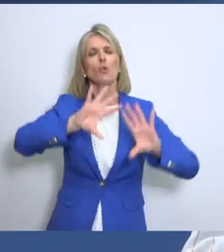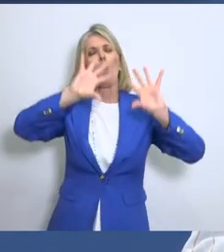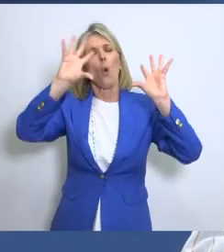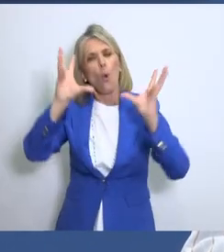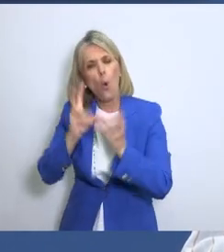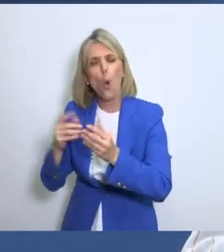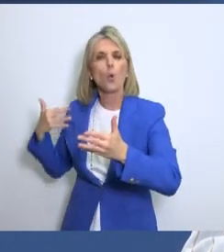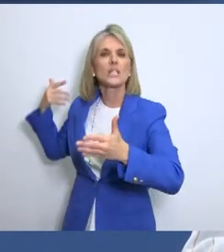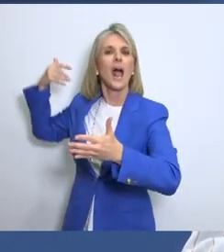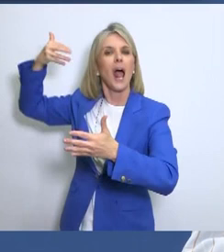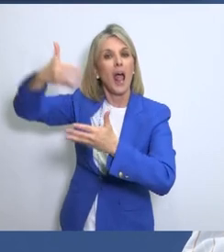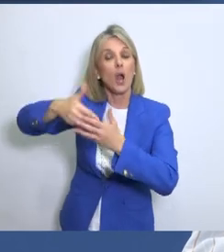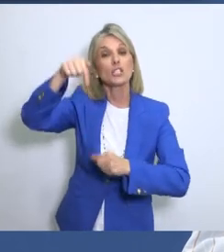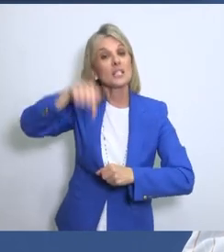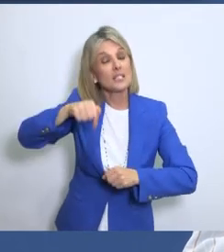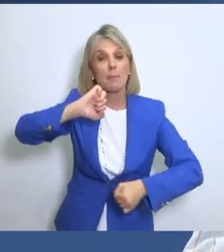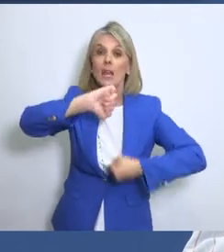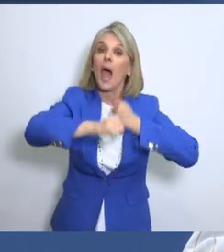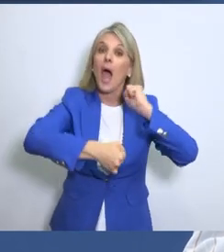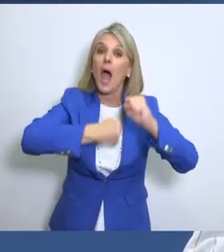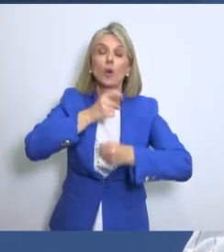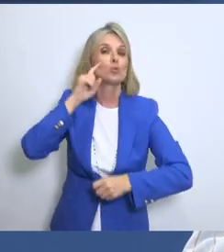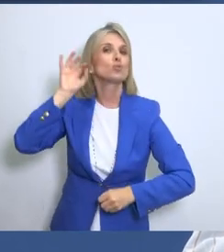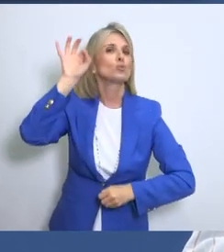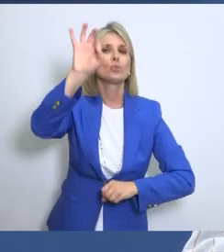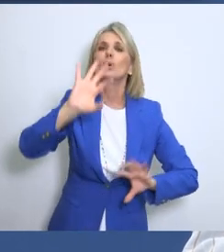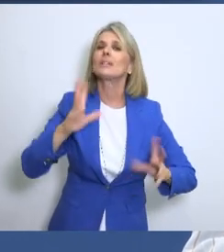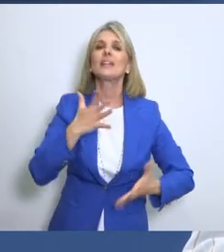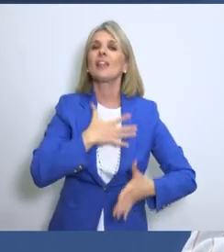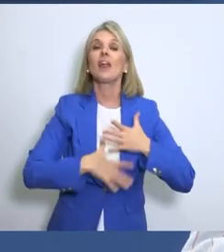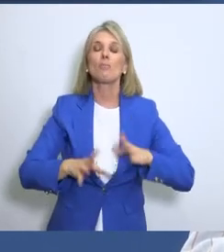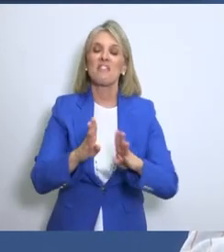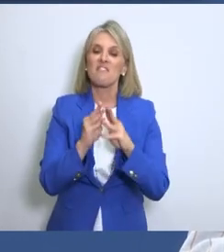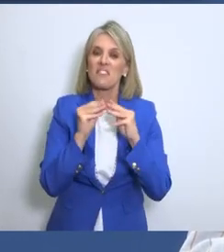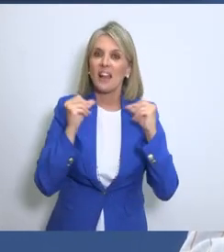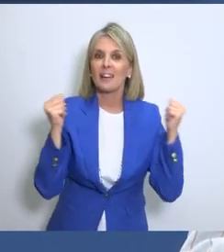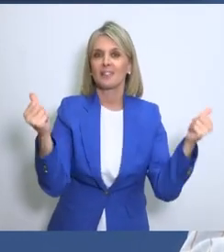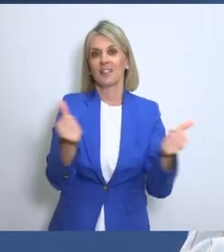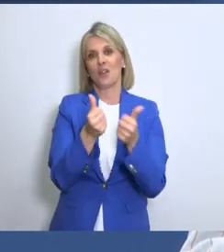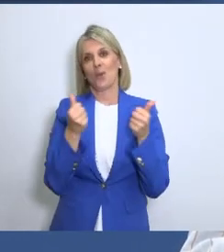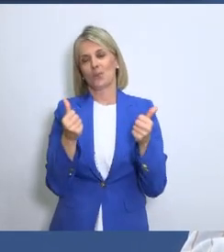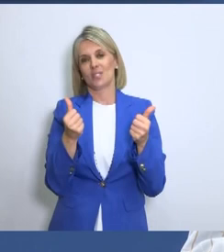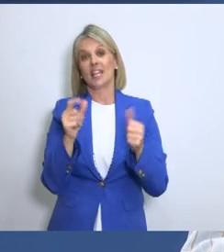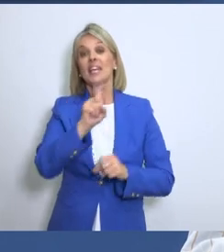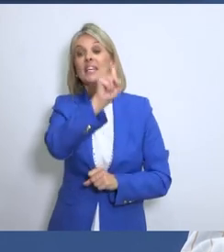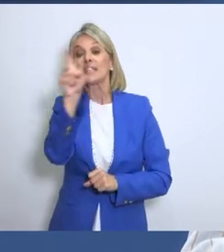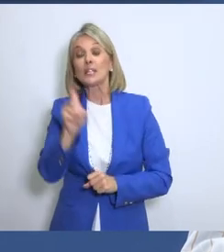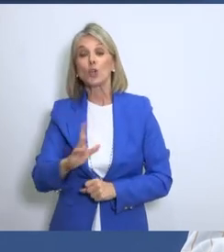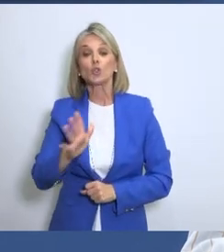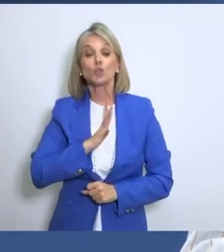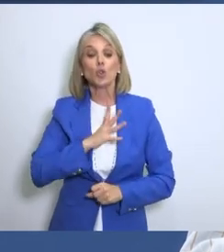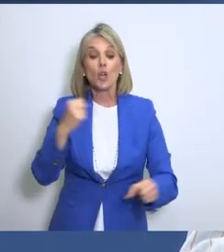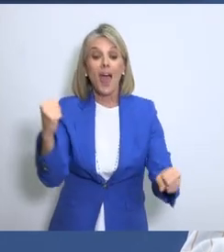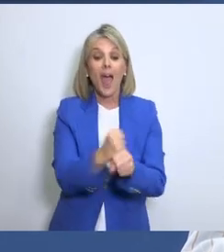αγώνες που είχαν σαν σκοπό την βελτίωση της ζωής των